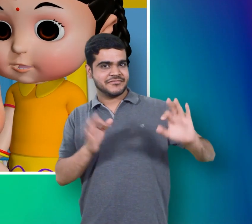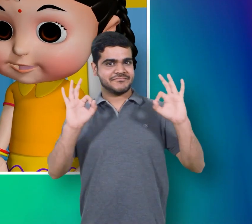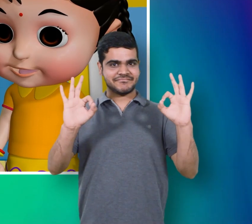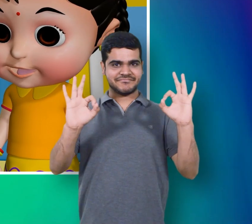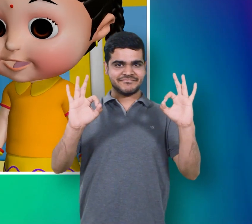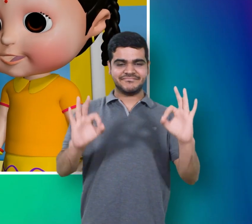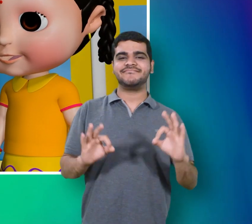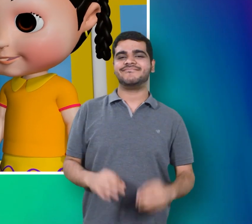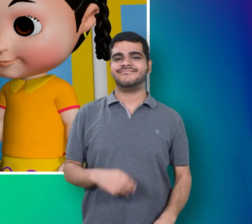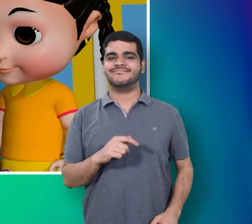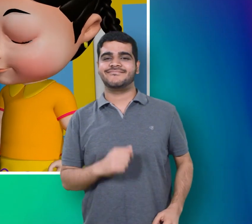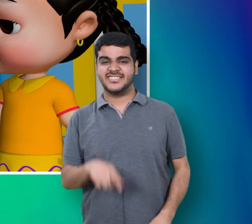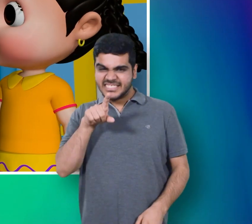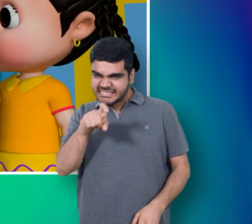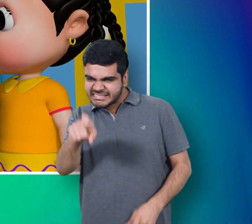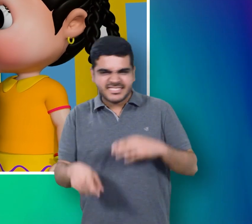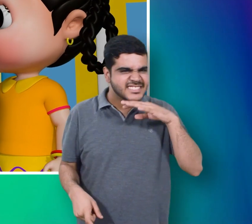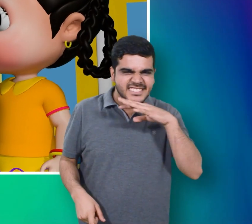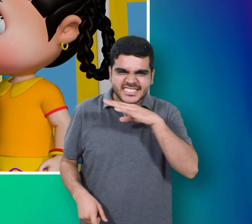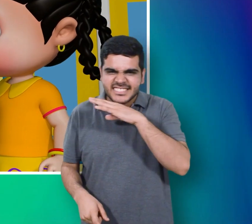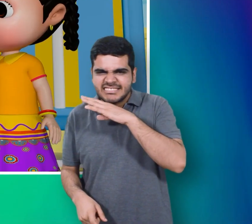कपड़े पहनो साफ नहाकर।